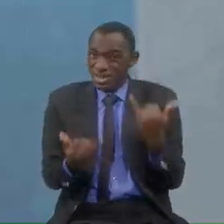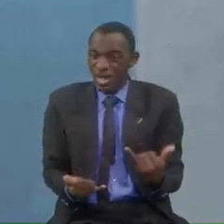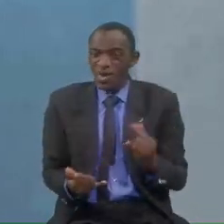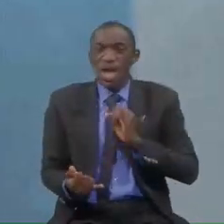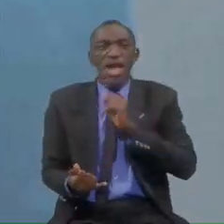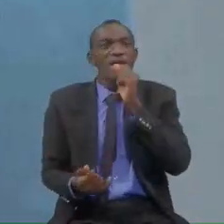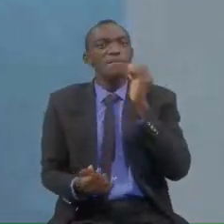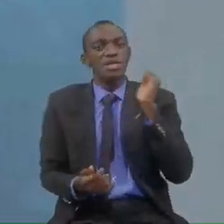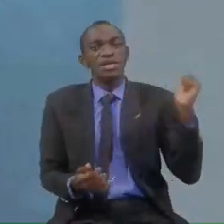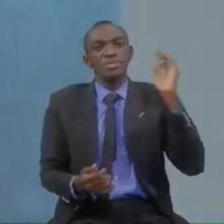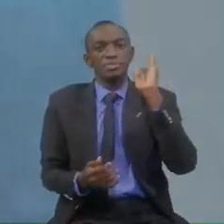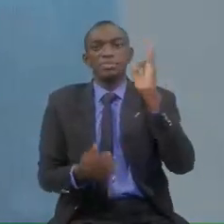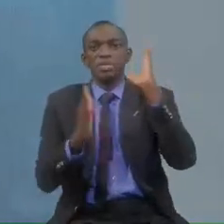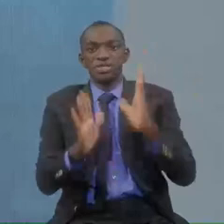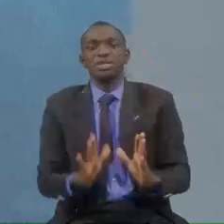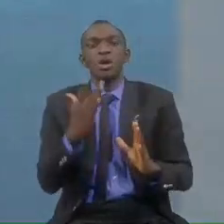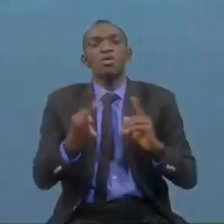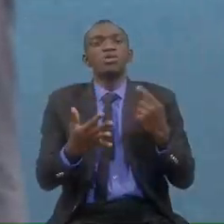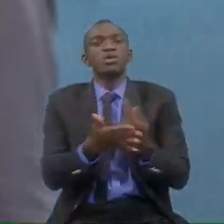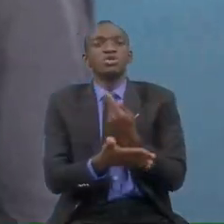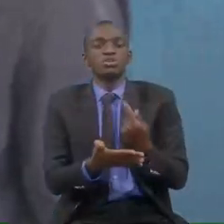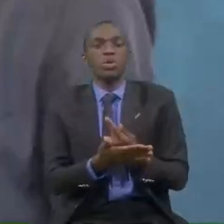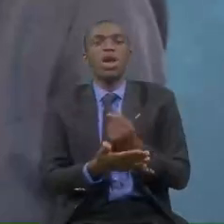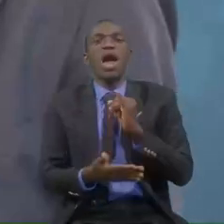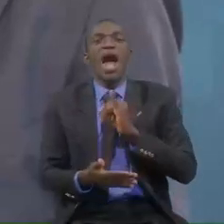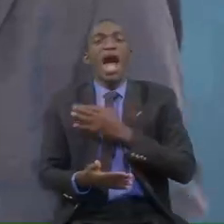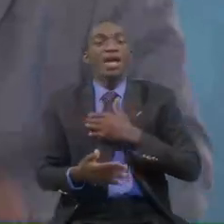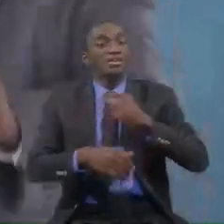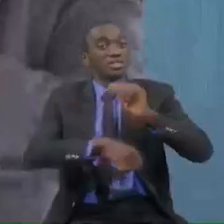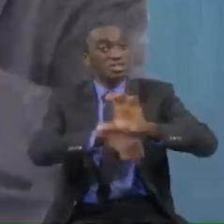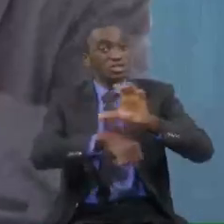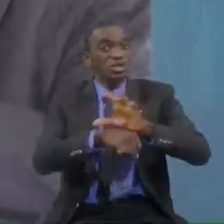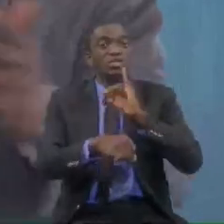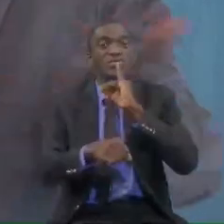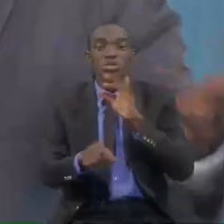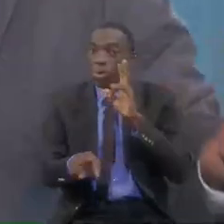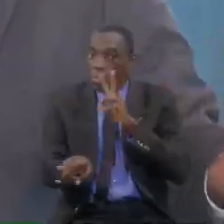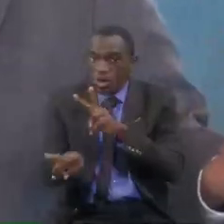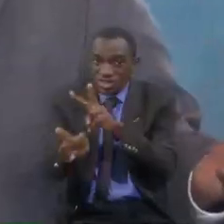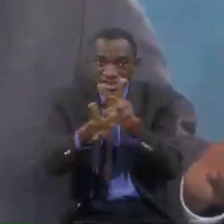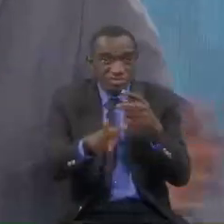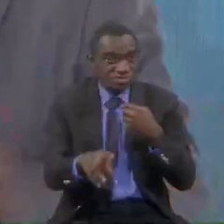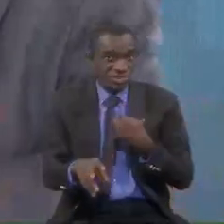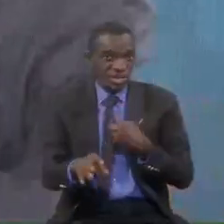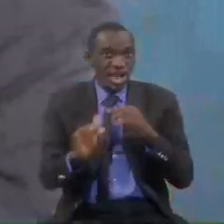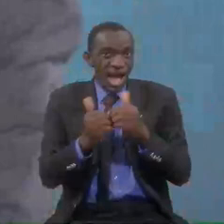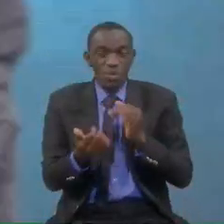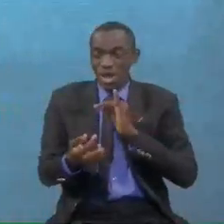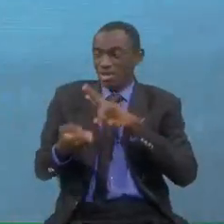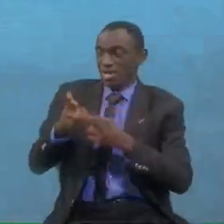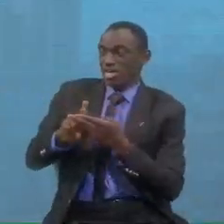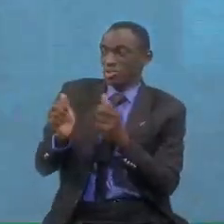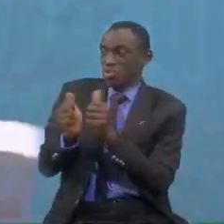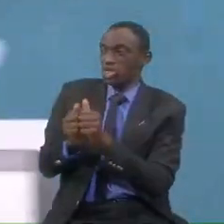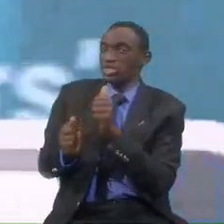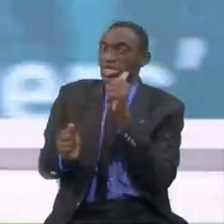je suis ministre de l'Évangile et l'Église m'observe comment je vis